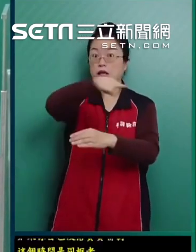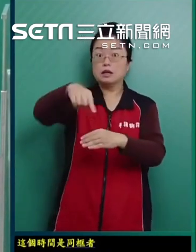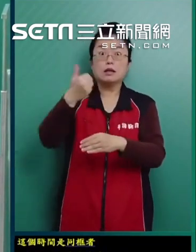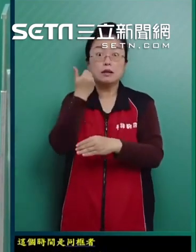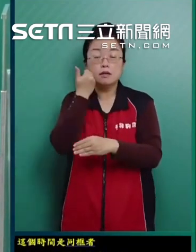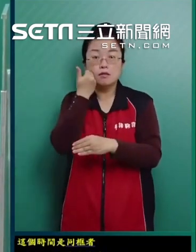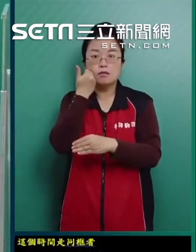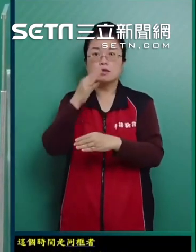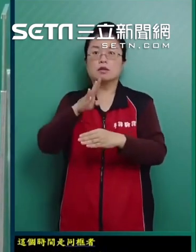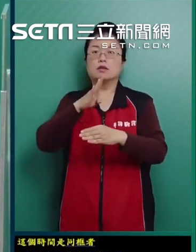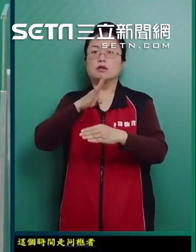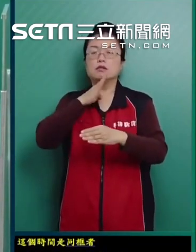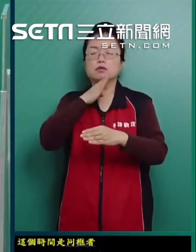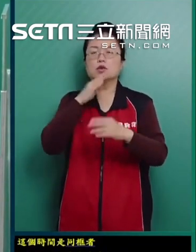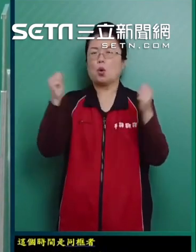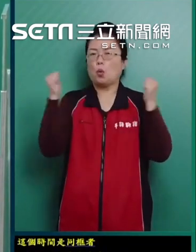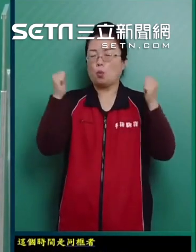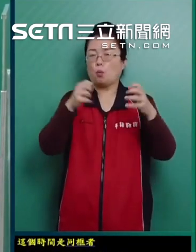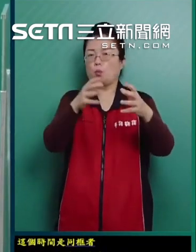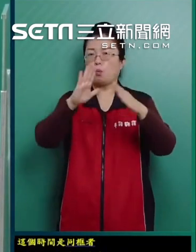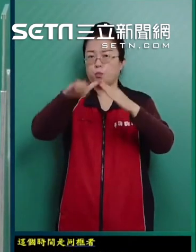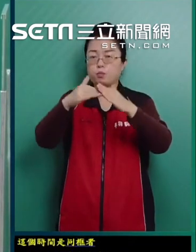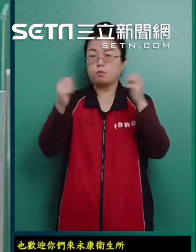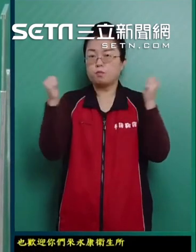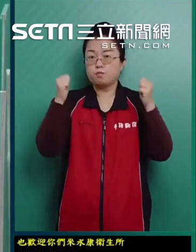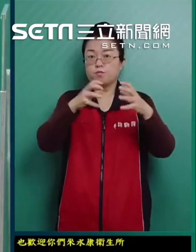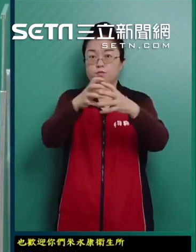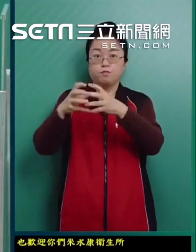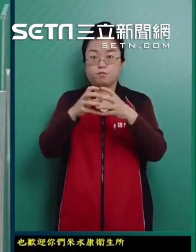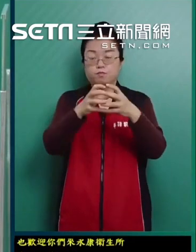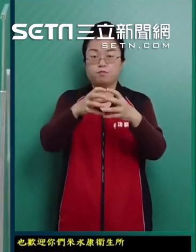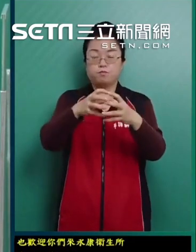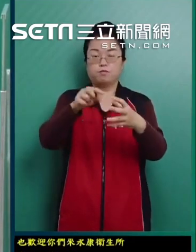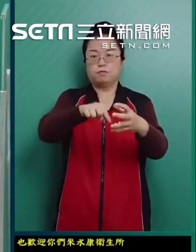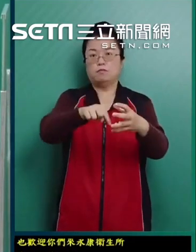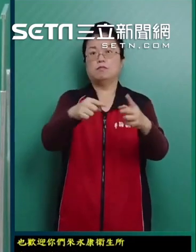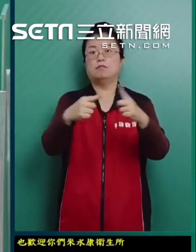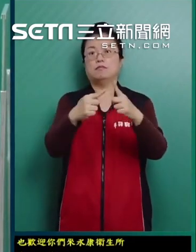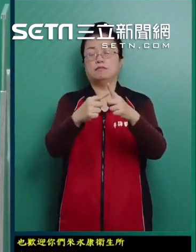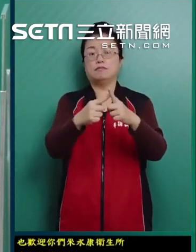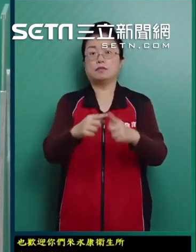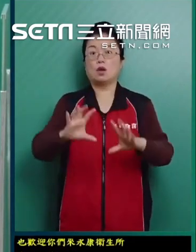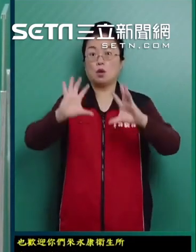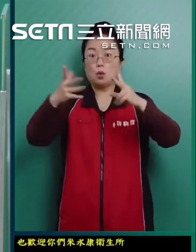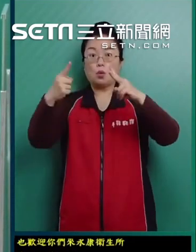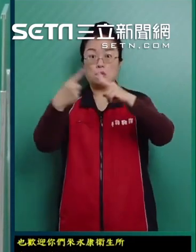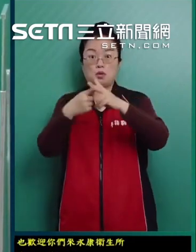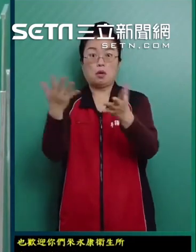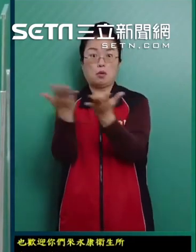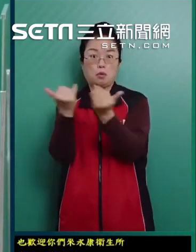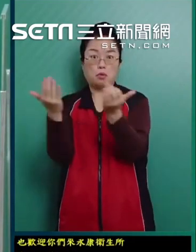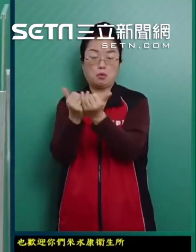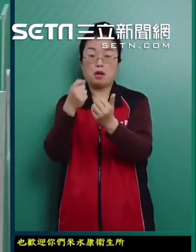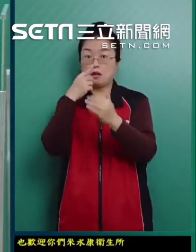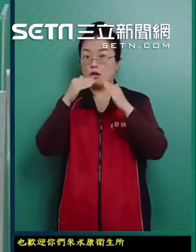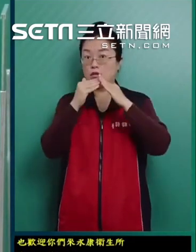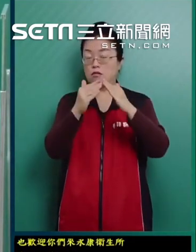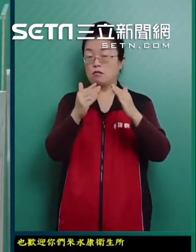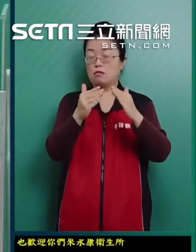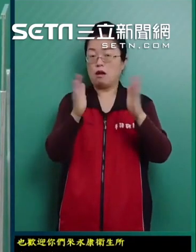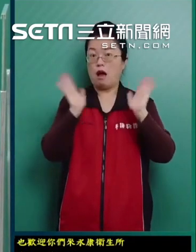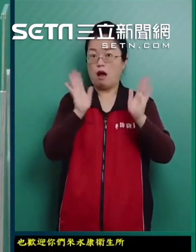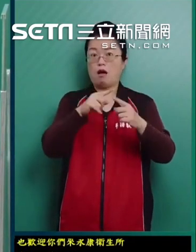是高中生有本市有34人，冬令营的同学就是国小学生本市有45人，因为这些小朋友